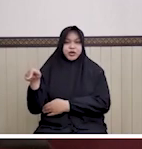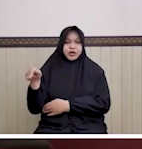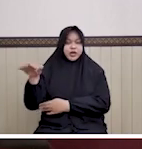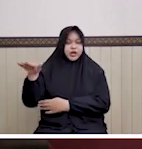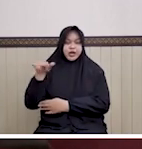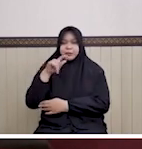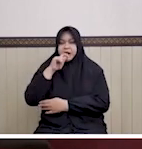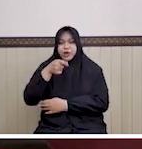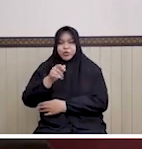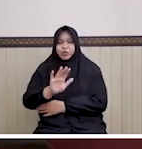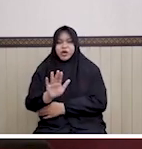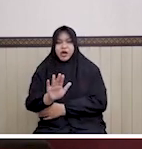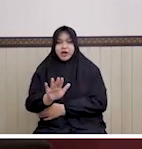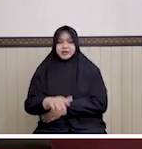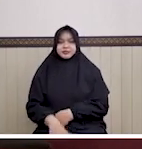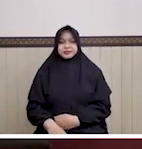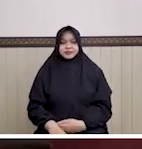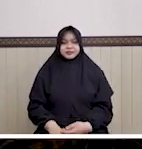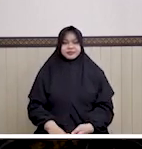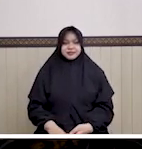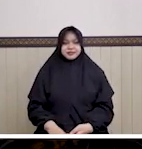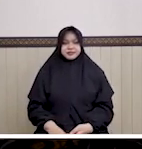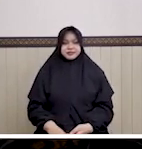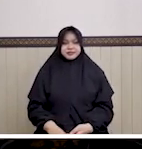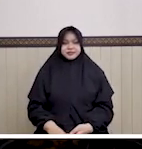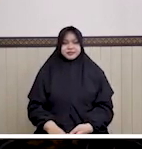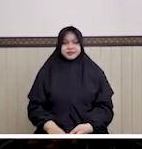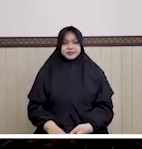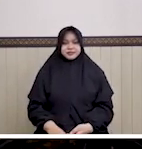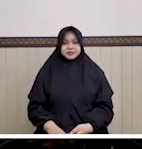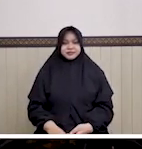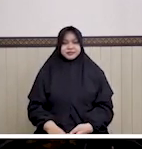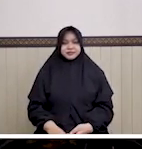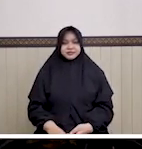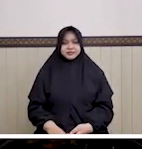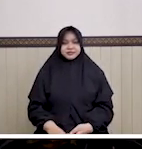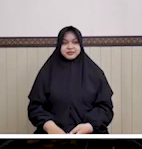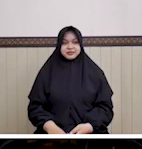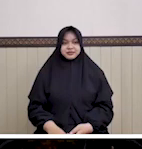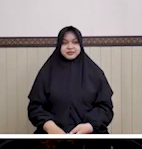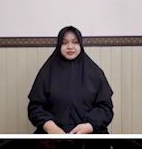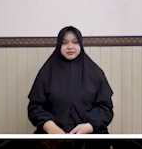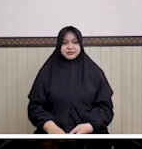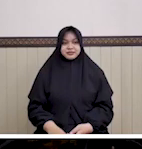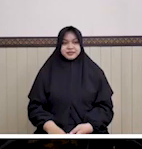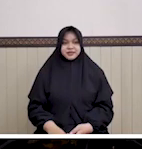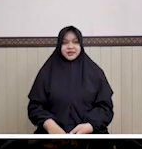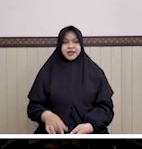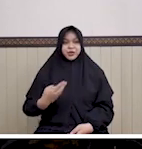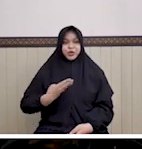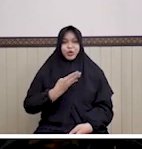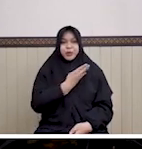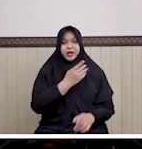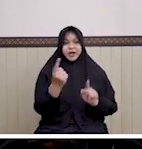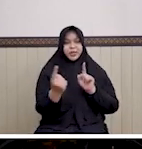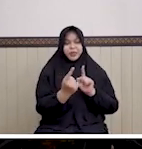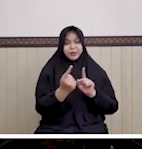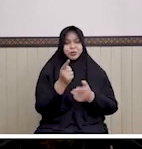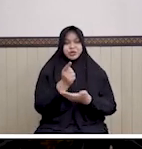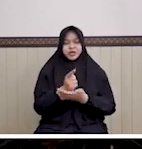tidak mengaku begitu karena ditemui Jaksa hah ini menarik jadi